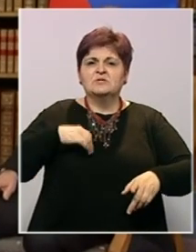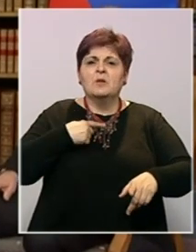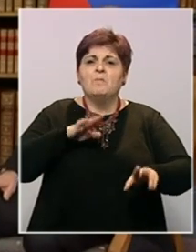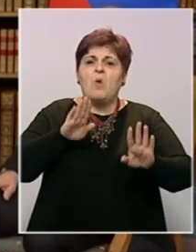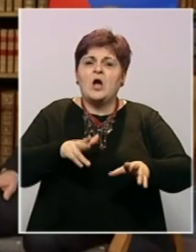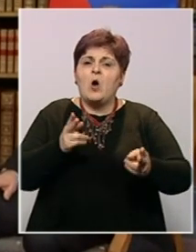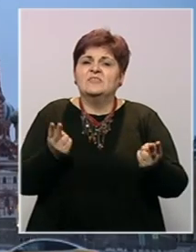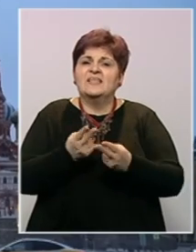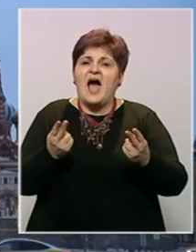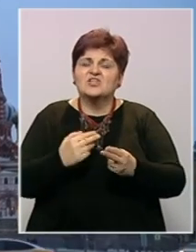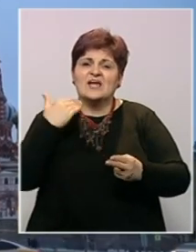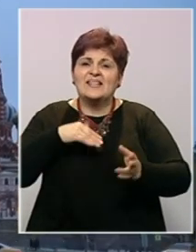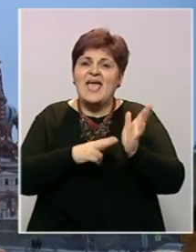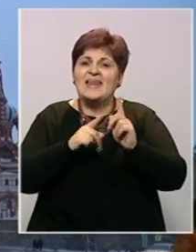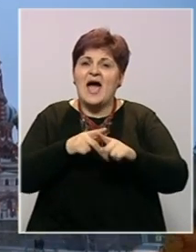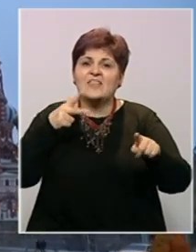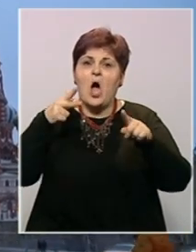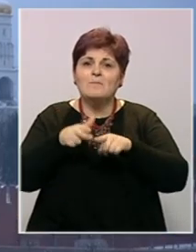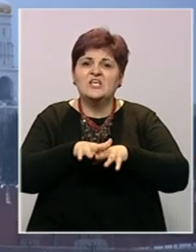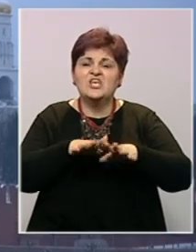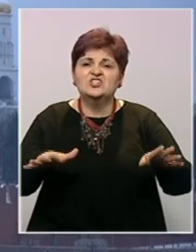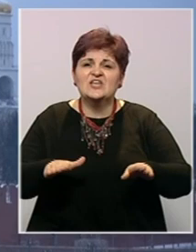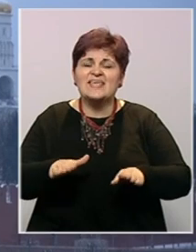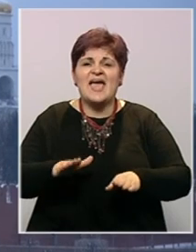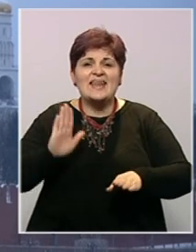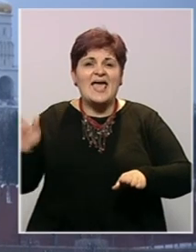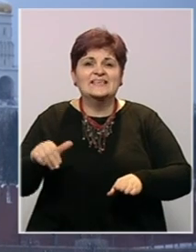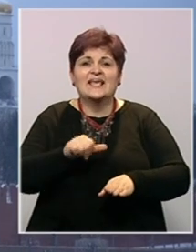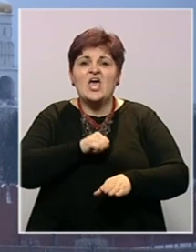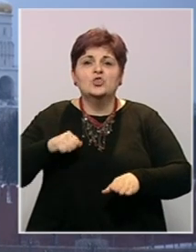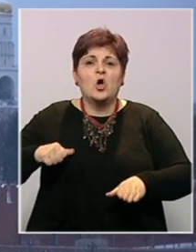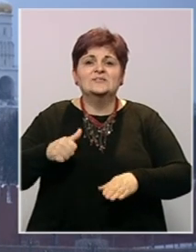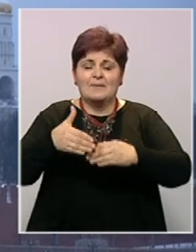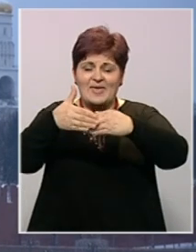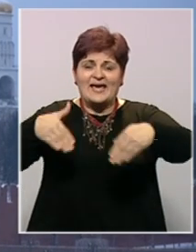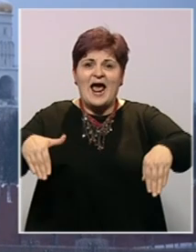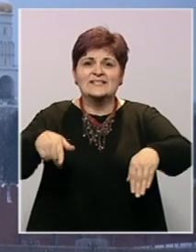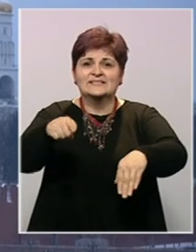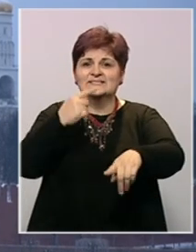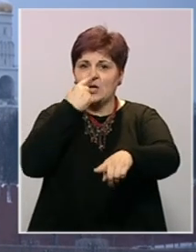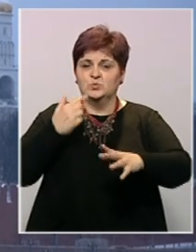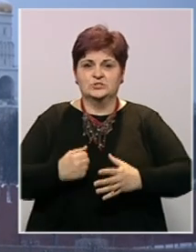mogao tražiti jamstva da NATO prestane sa širenjem na istok do samih granica Rusije.